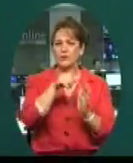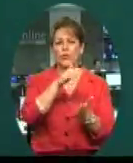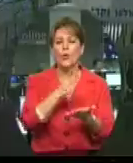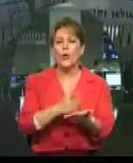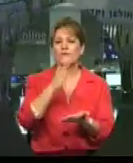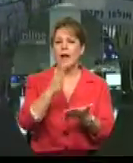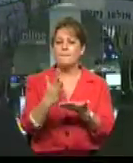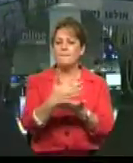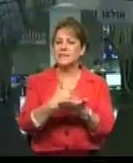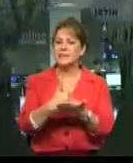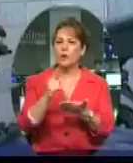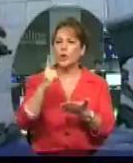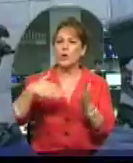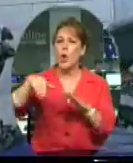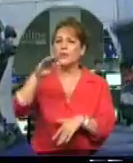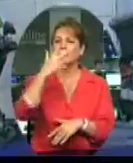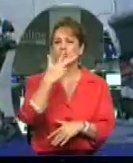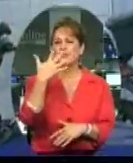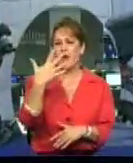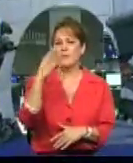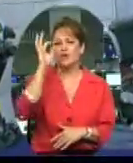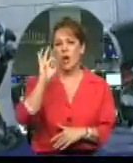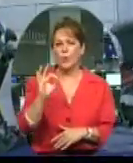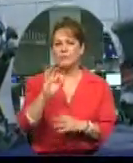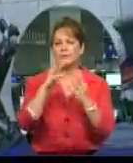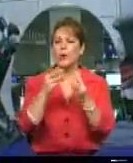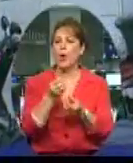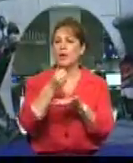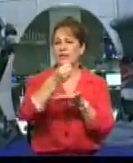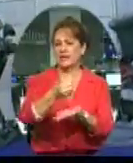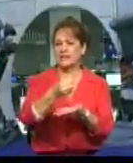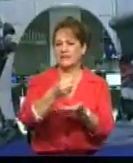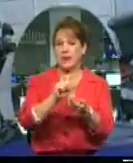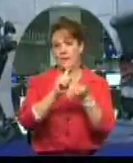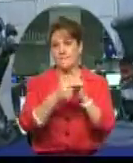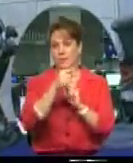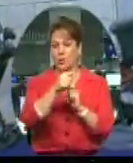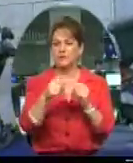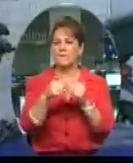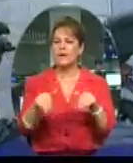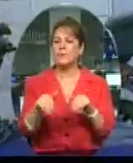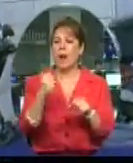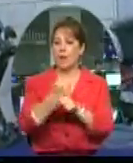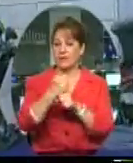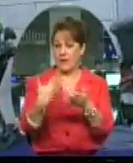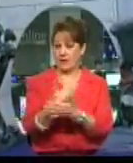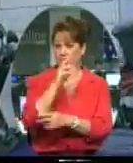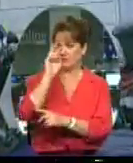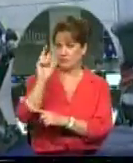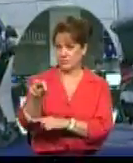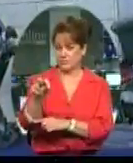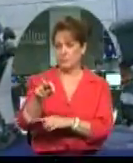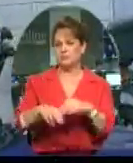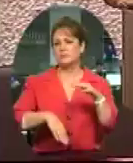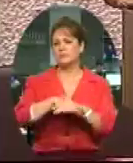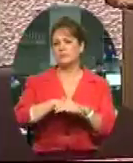יעלו על 35% מכלל התקציב. במקום זאת, הוחלט להטיל מגבלה על העובדים שיקלטו ולהציבם על